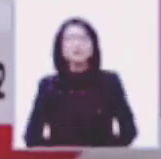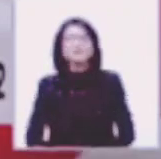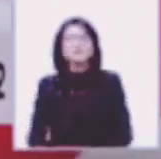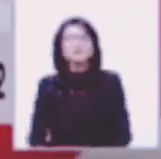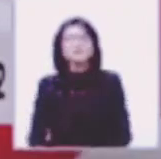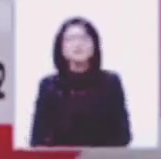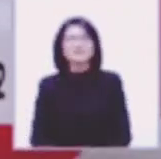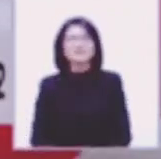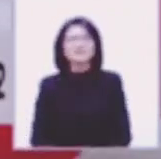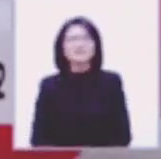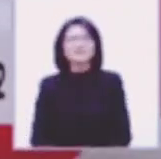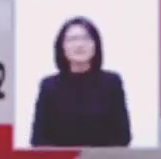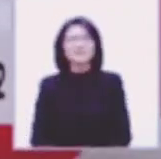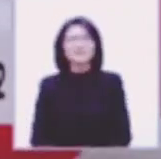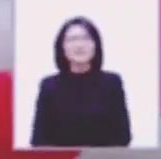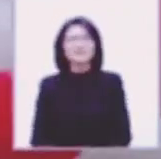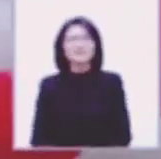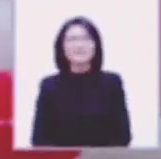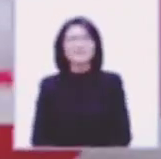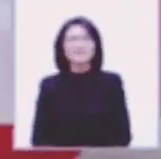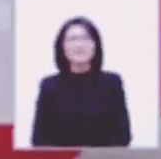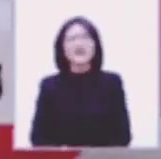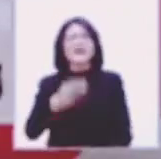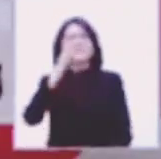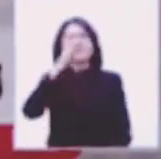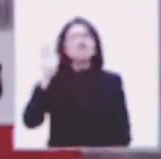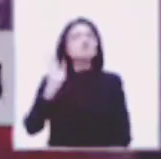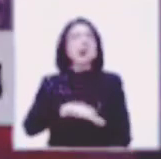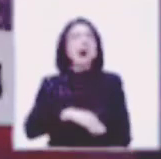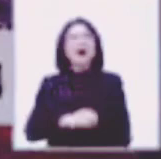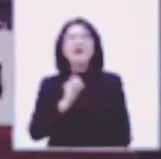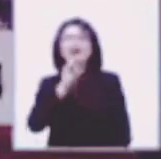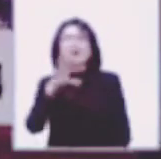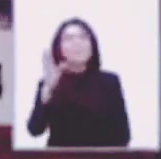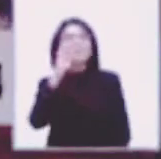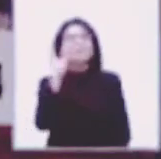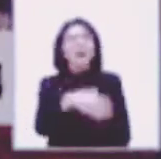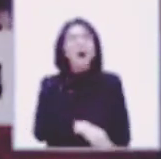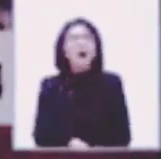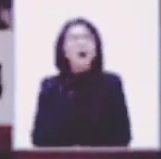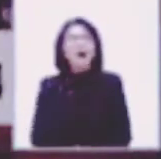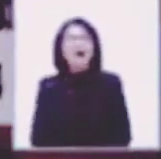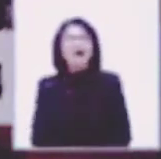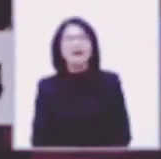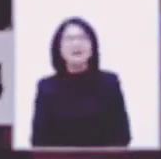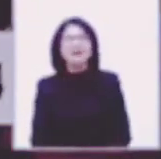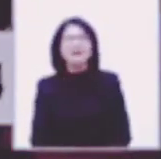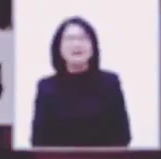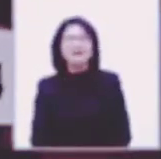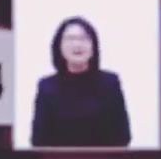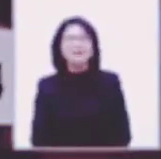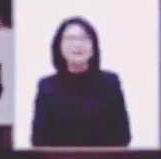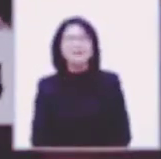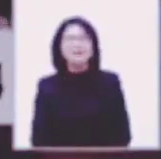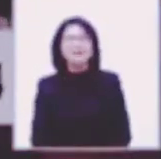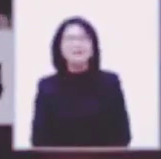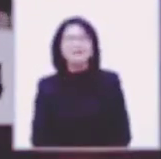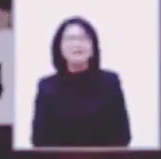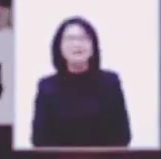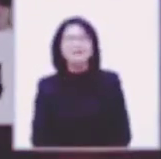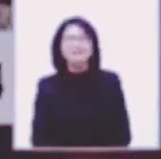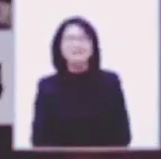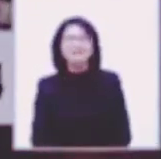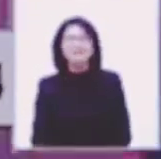ya? Baik. Saya kembalikan. Tidak ada gunanya menjawab. Ya. Baik. Bapak